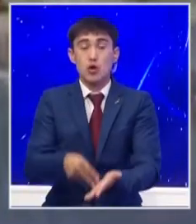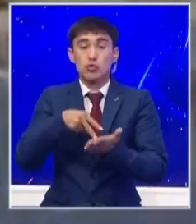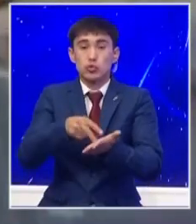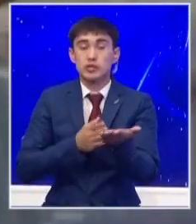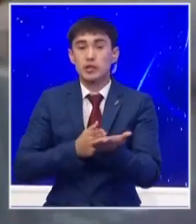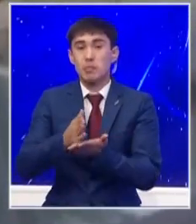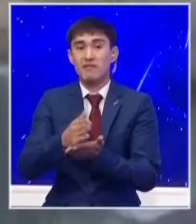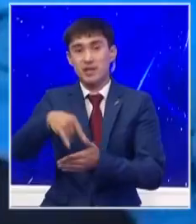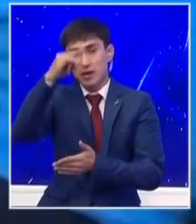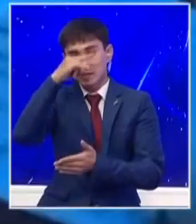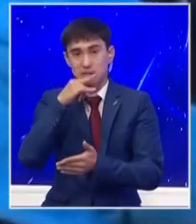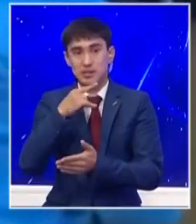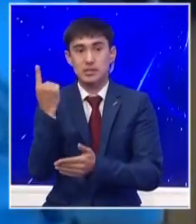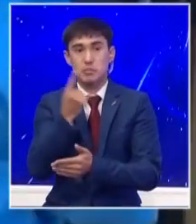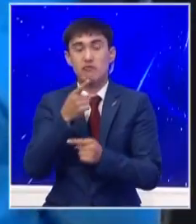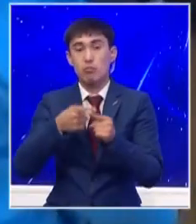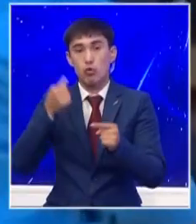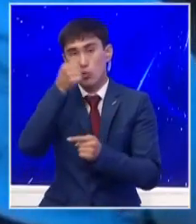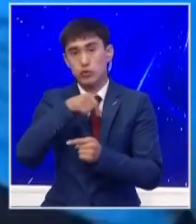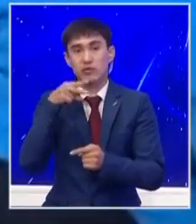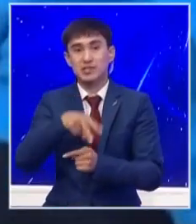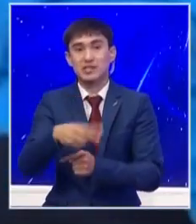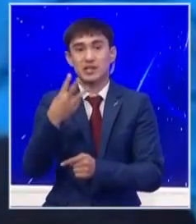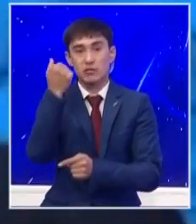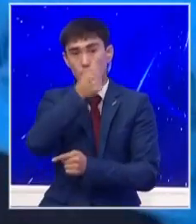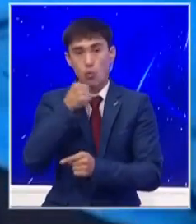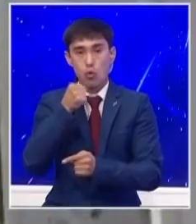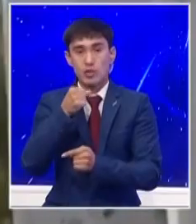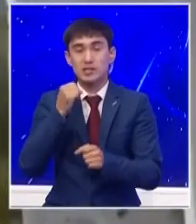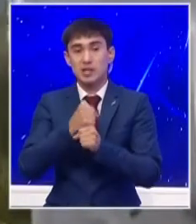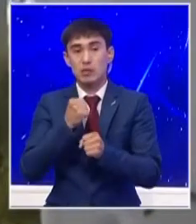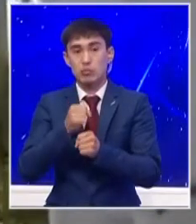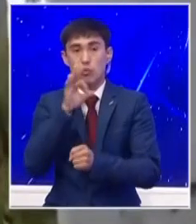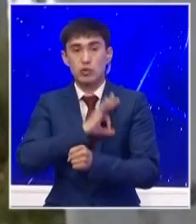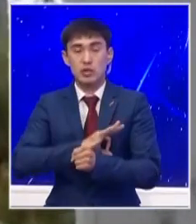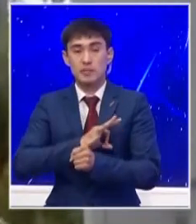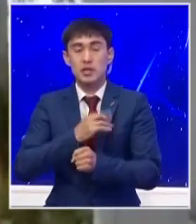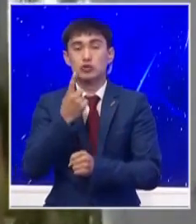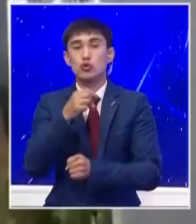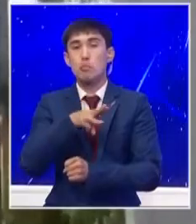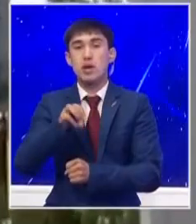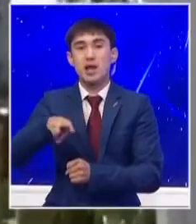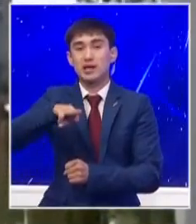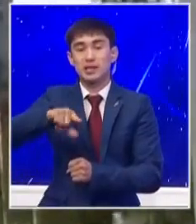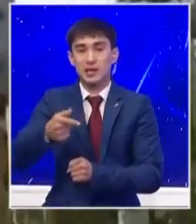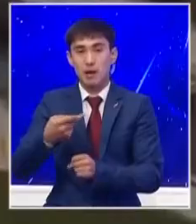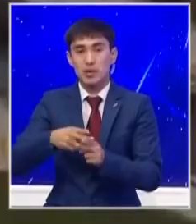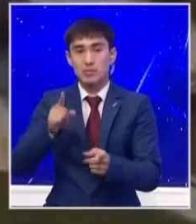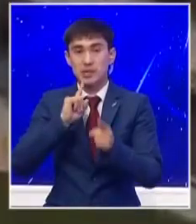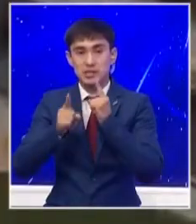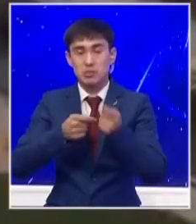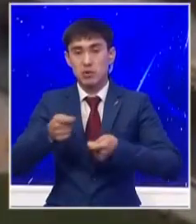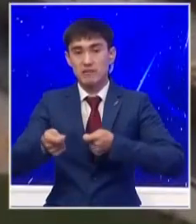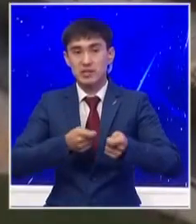Туристическая отрасль Казахстана за первое полугодие 2023 года заработала около 100 миллиардов тенге. Об этом на